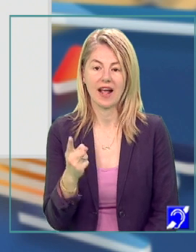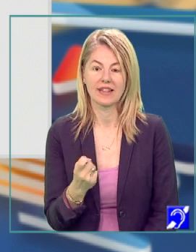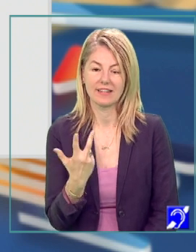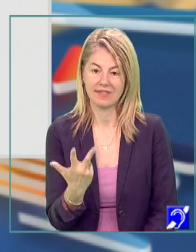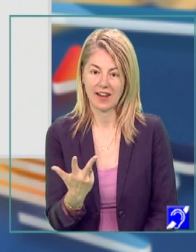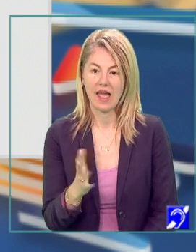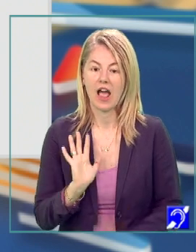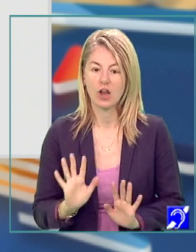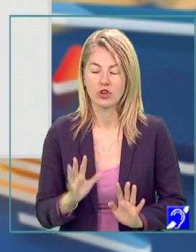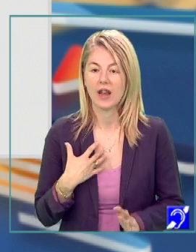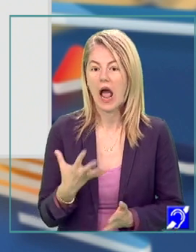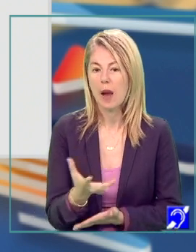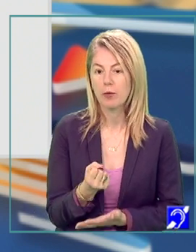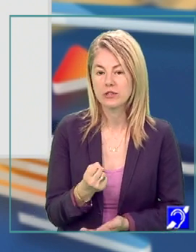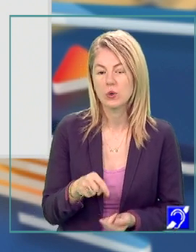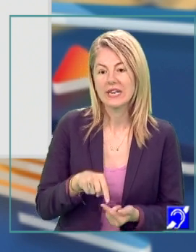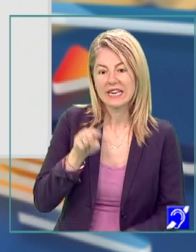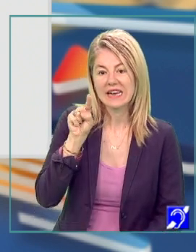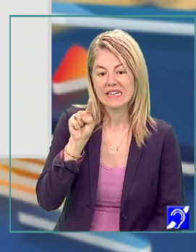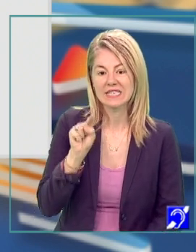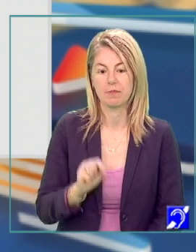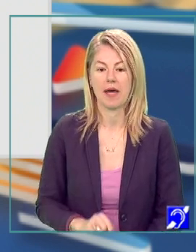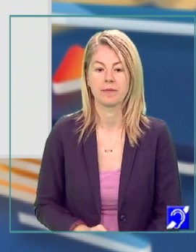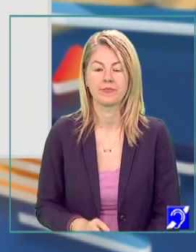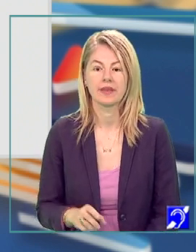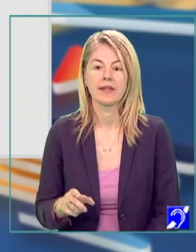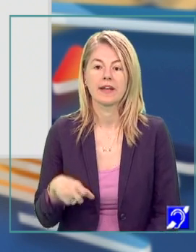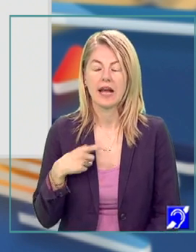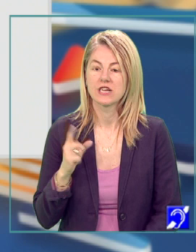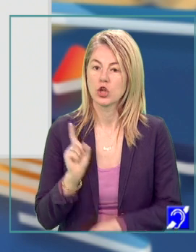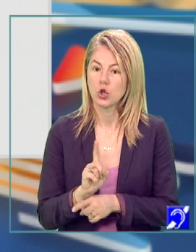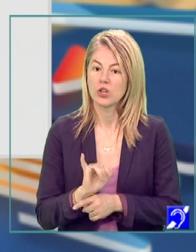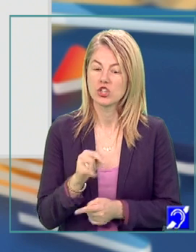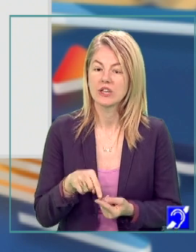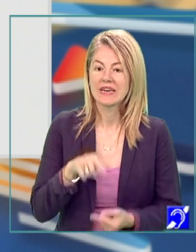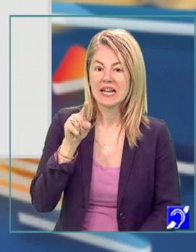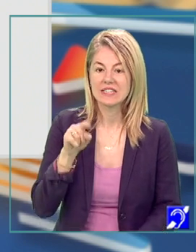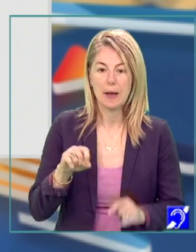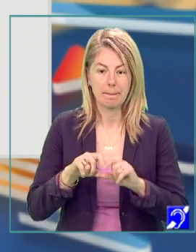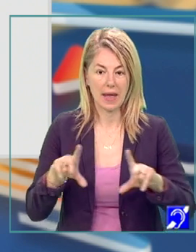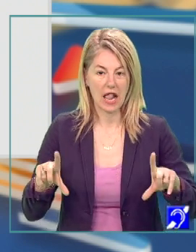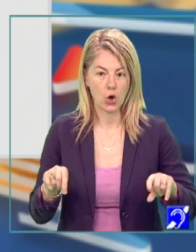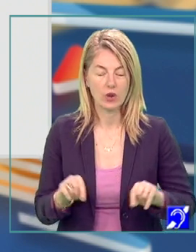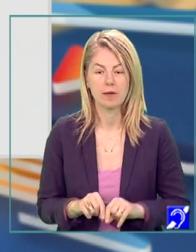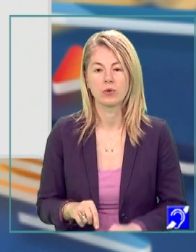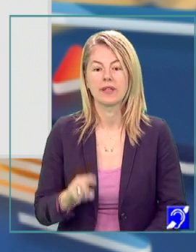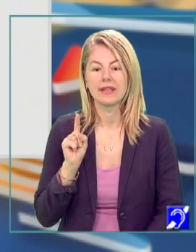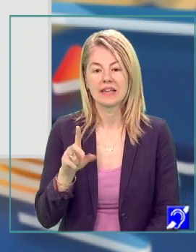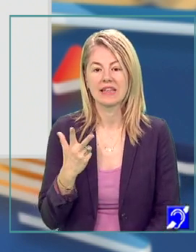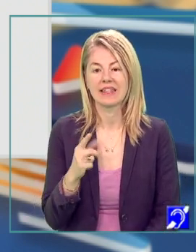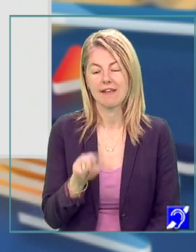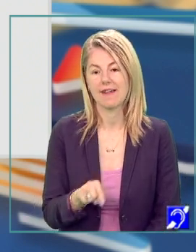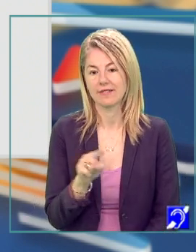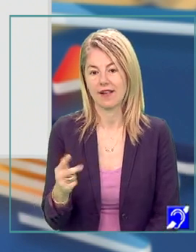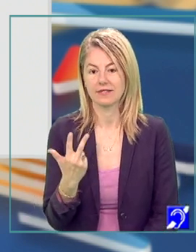3. Așadar, am obținut că înălțimea triunghiului, care este totodată și înălțimea paralelogramului, va